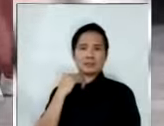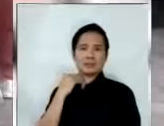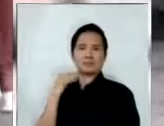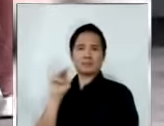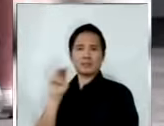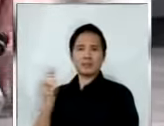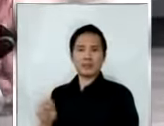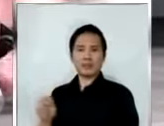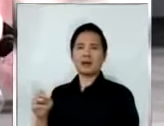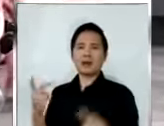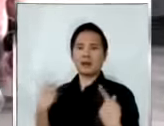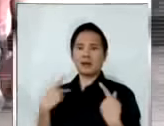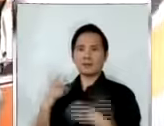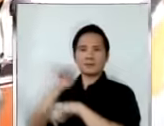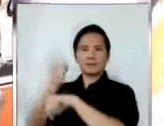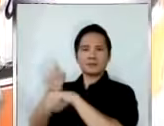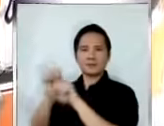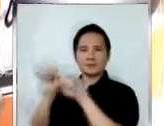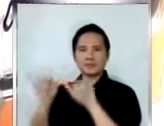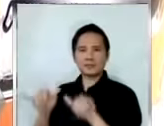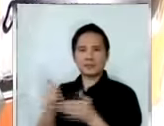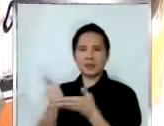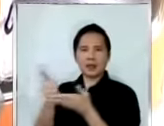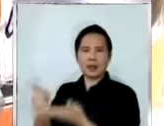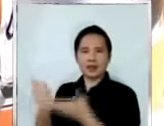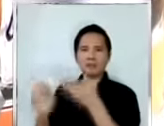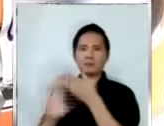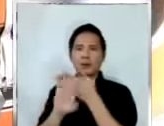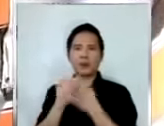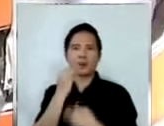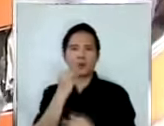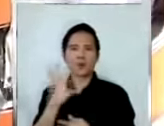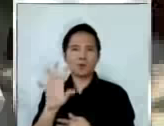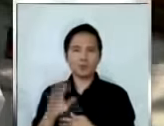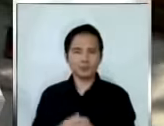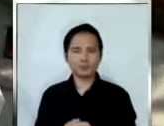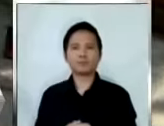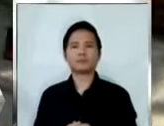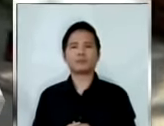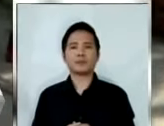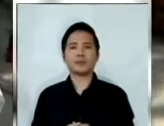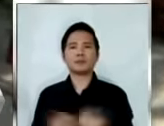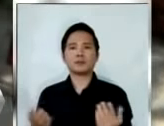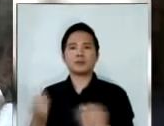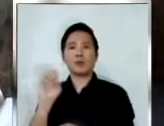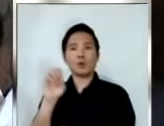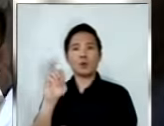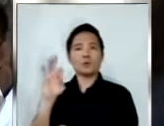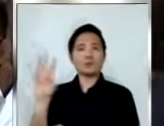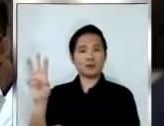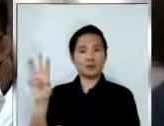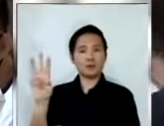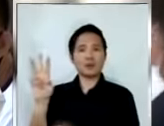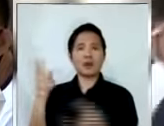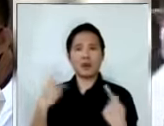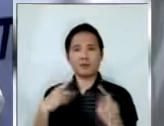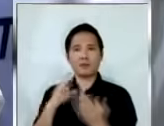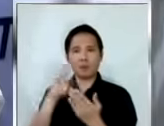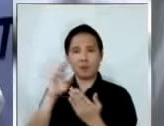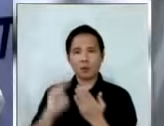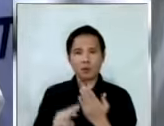Spokesperson Harry Roque. Ang Hatid Provincial Program para sa mga umuuwing OFWs, Hatid Tulong Program para sa mga na-stranded sa